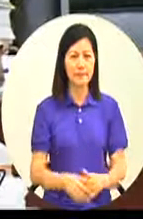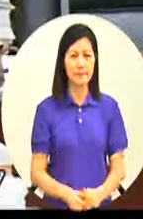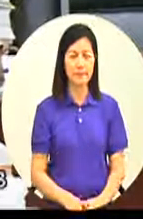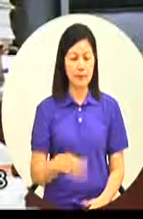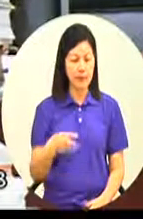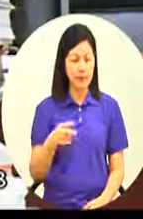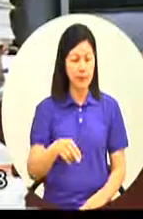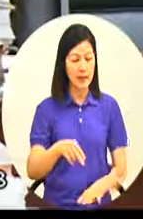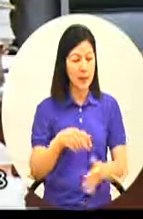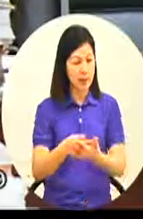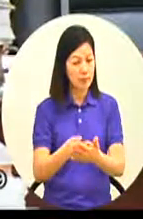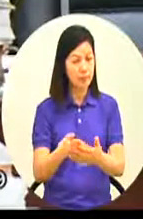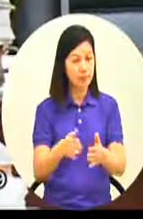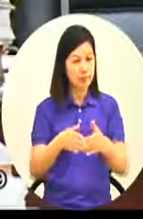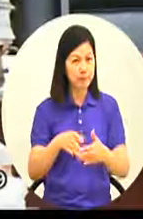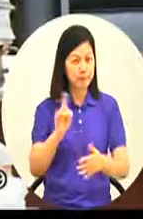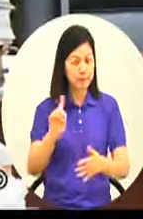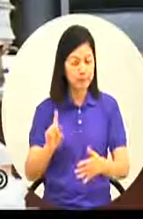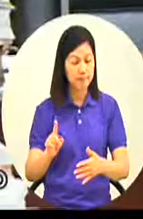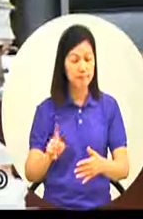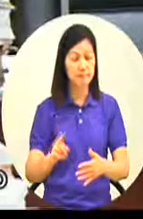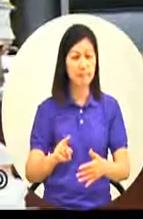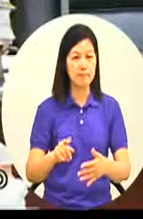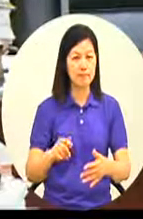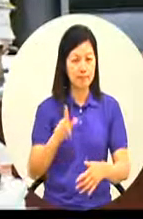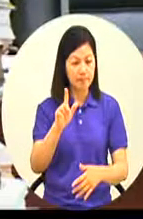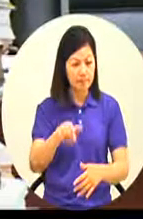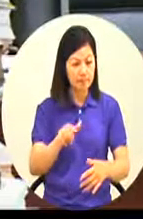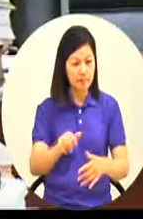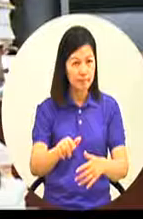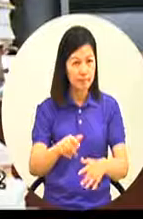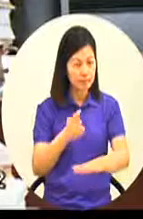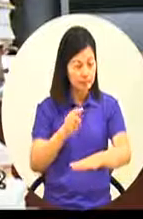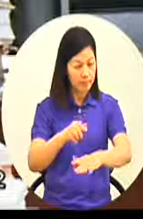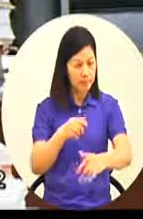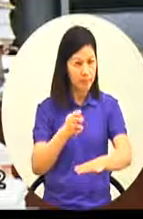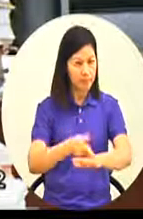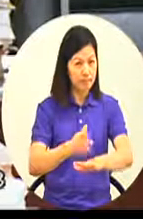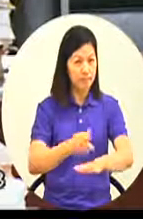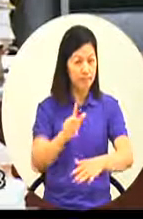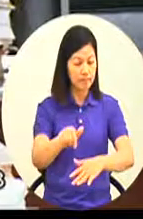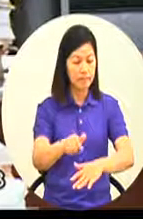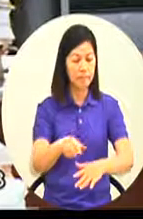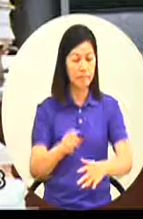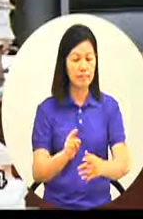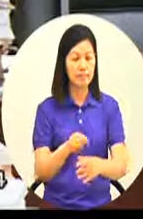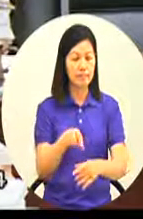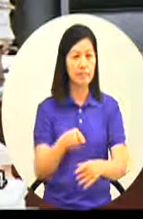来。然后李克勇机关呢，我跟他们的负责人也碰到不期而遇，